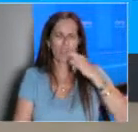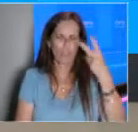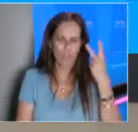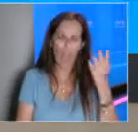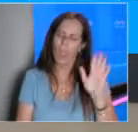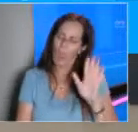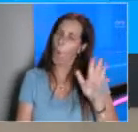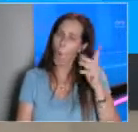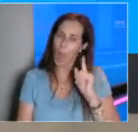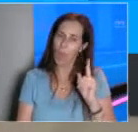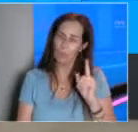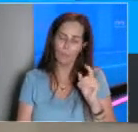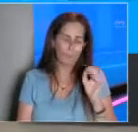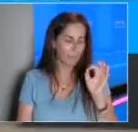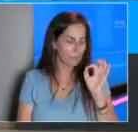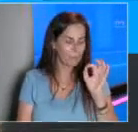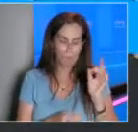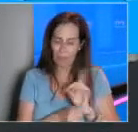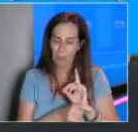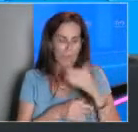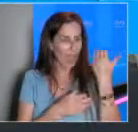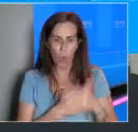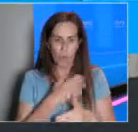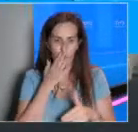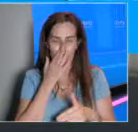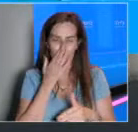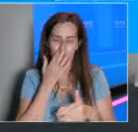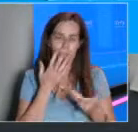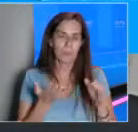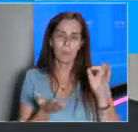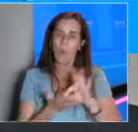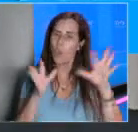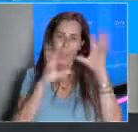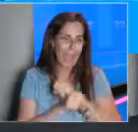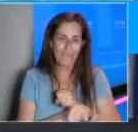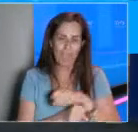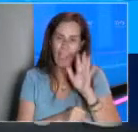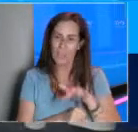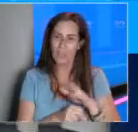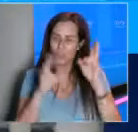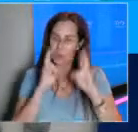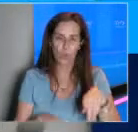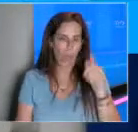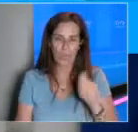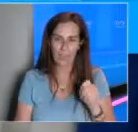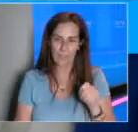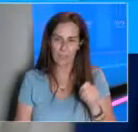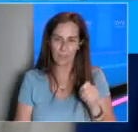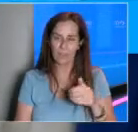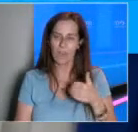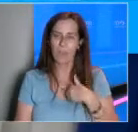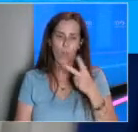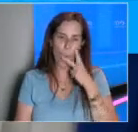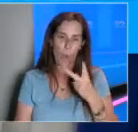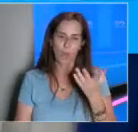שיקרה, יכול להיות שברגע האמת, ברגע האחרון, אתה יודע, באותו ערב אפילו של פיזור הכנסת באופן אוטומטי, אנחנו